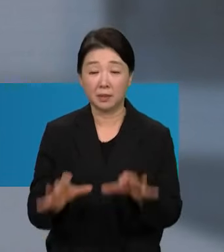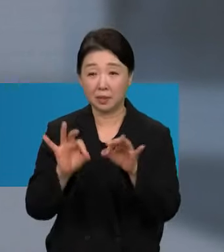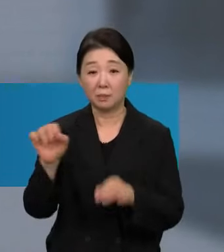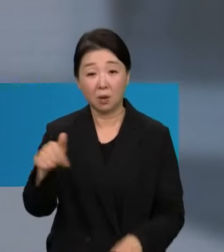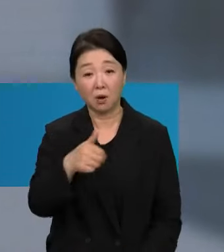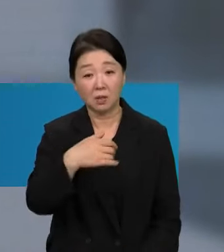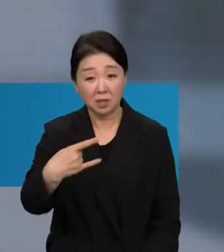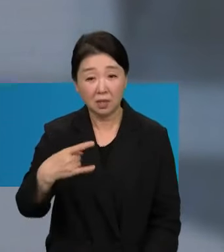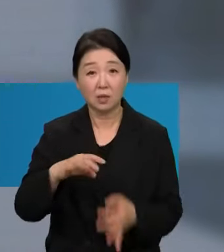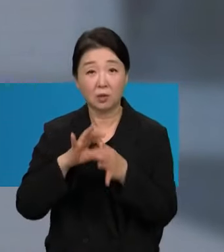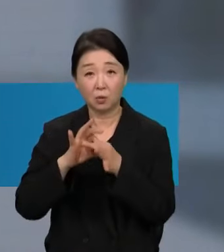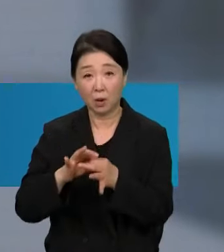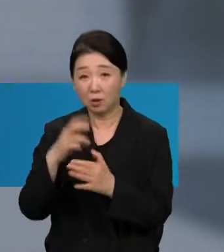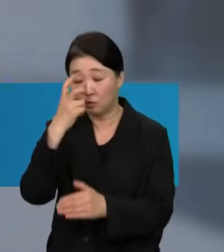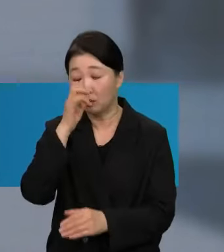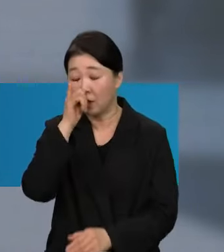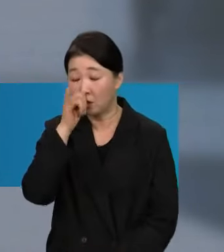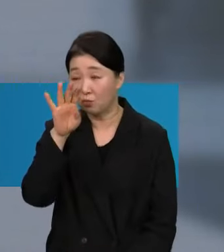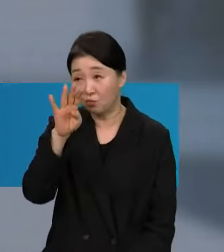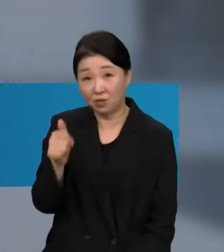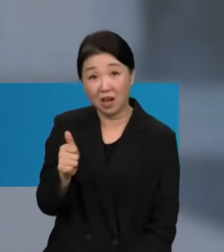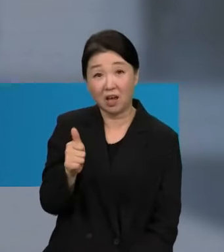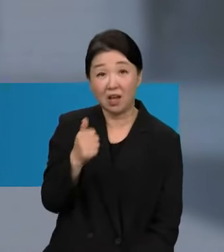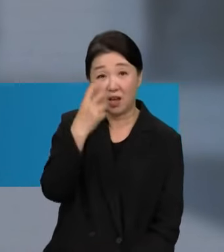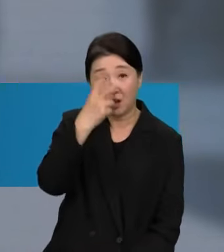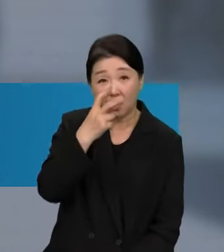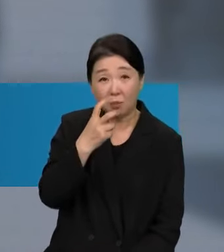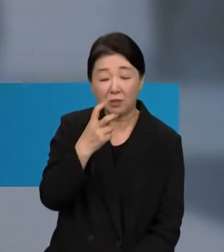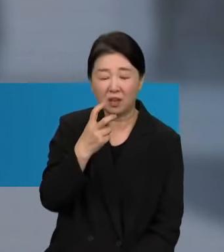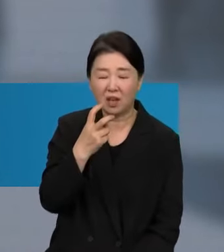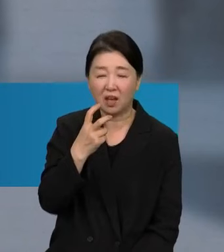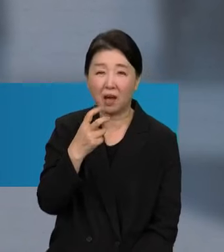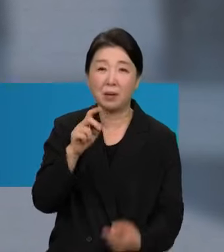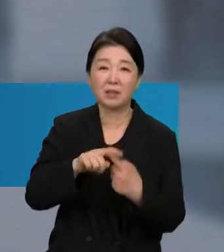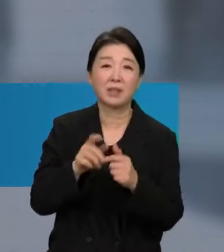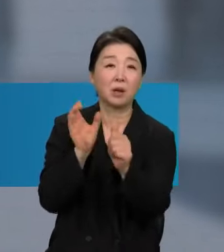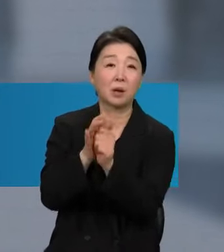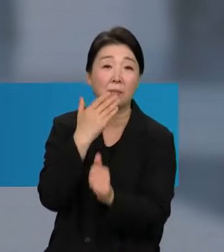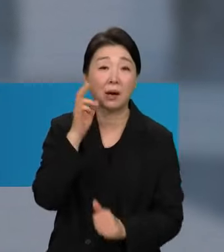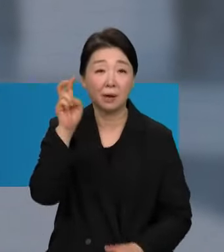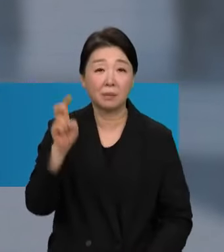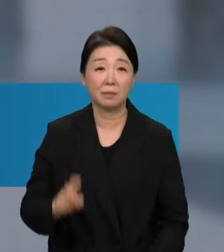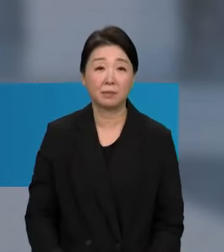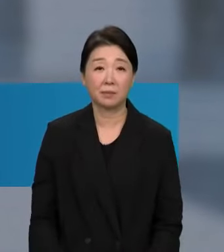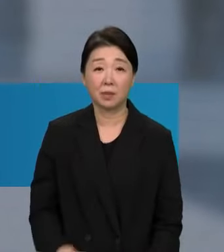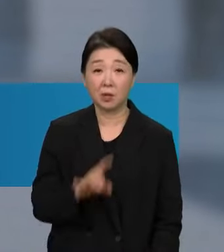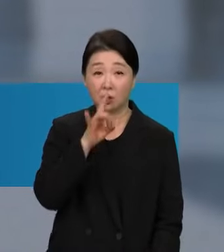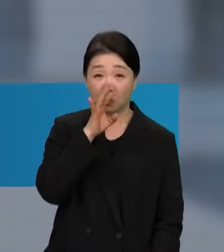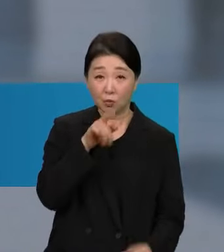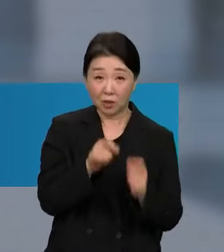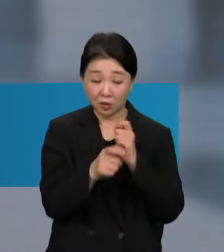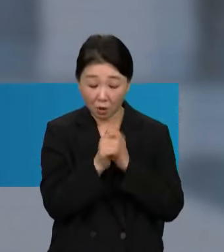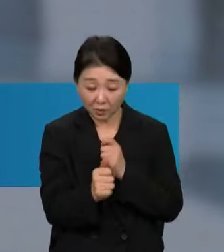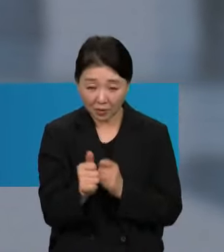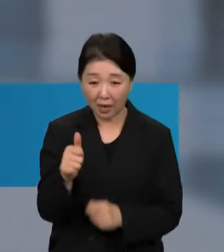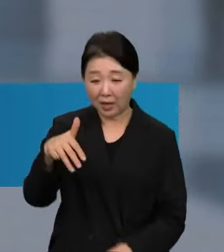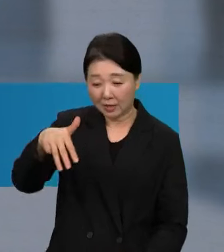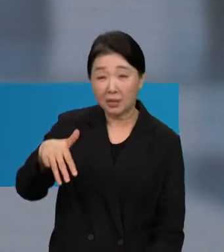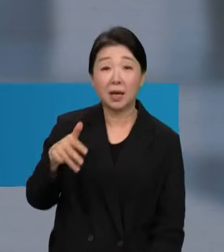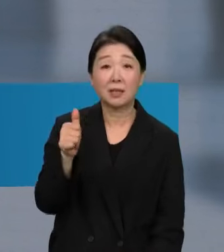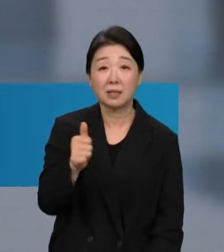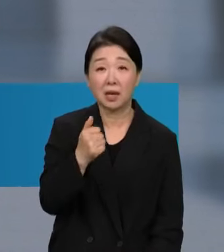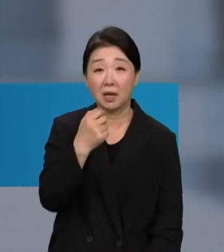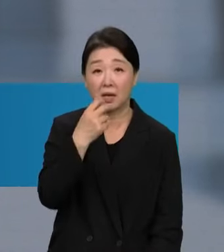김건희 여사 관련 수사를 하는 부장 검사들은 유임될 가능성이 큰 걸로 파악됐습니다 중앙지검장과 차장 검사들을